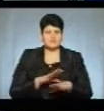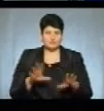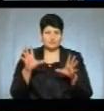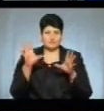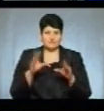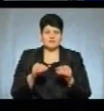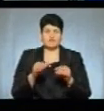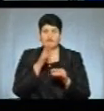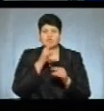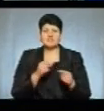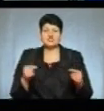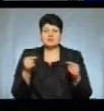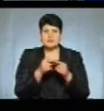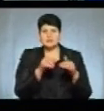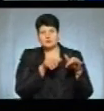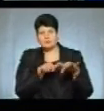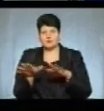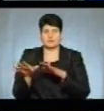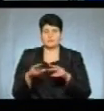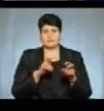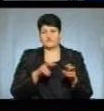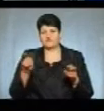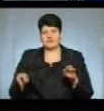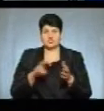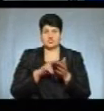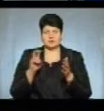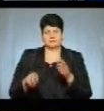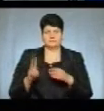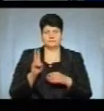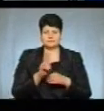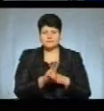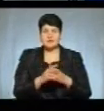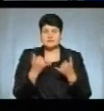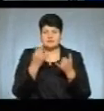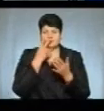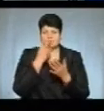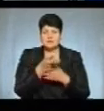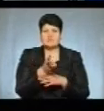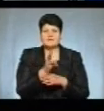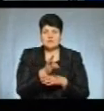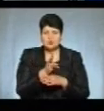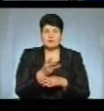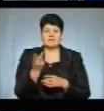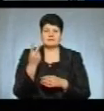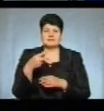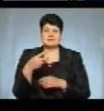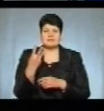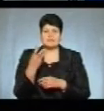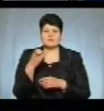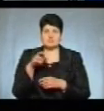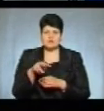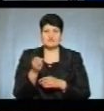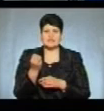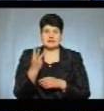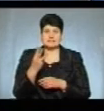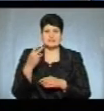покинули тролейбус. Пожежу ліквідовували 11 рятувальників та 3 спецмашини. Зараз ви бачите відео, яке 23 січня о